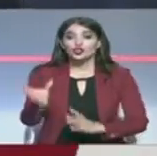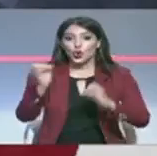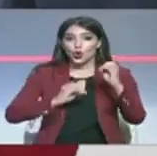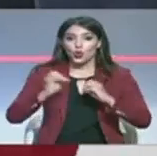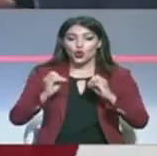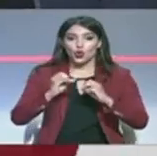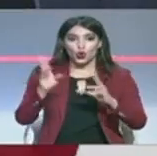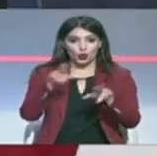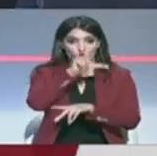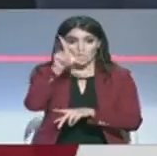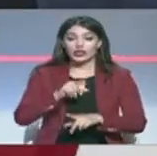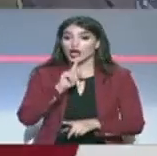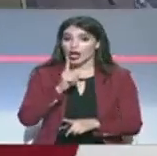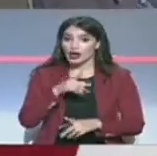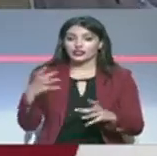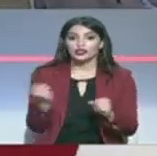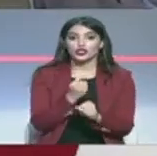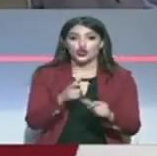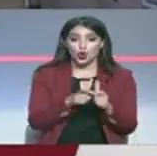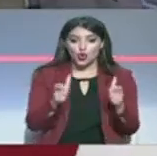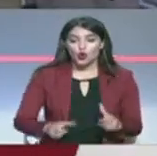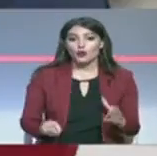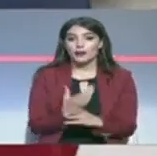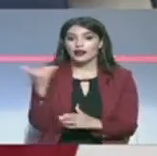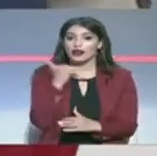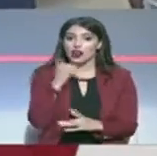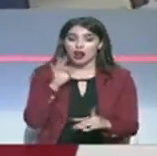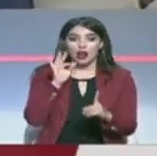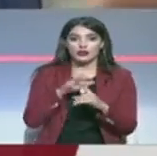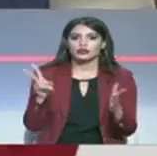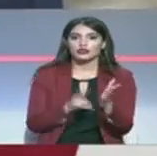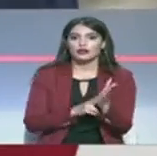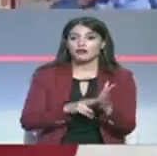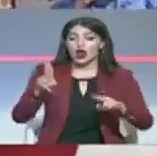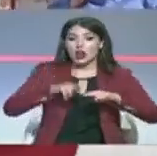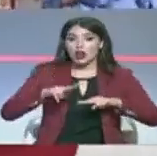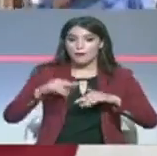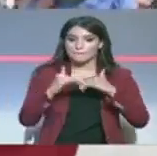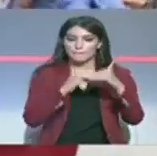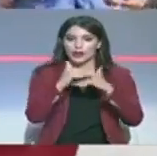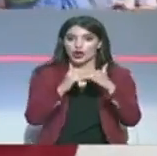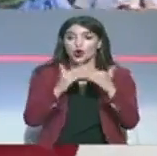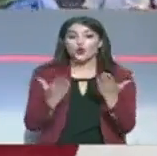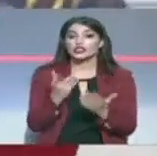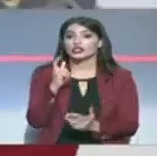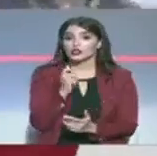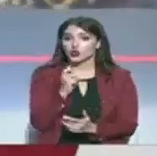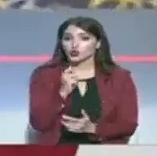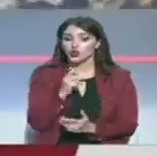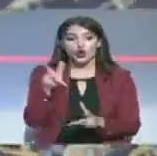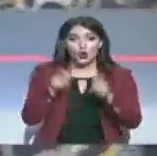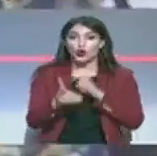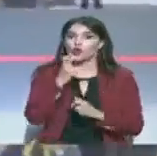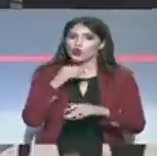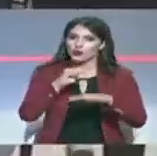المنظمات الوطنية تؤكد ضرورة مرور الحكومة الجديدة سريعا نحو تنفيذ الإصلاحات وتحقيق التوازنات المالية، والمواطن